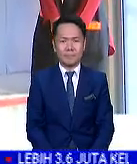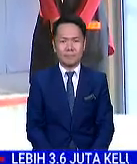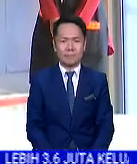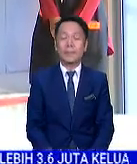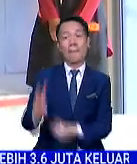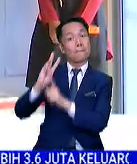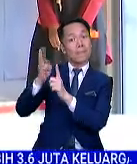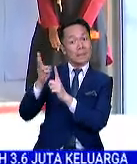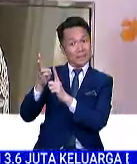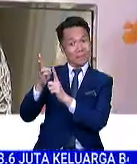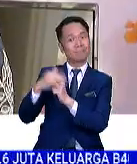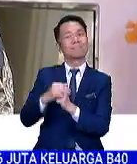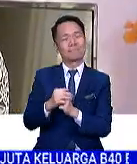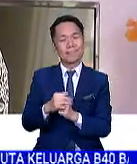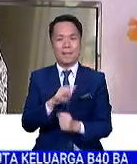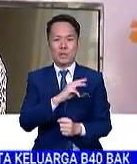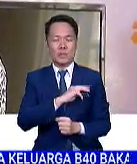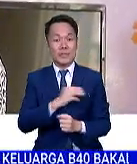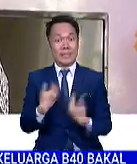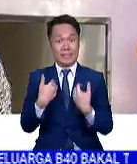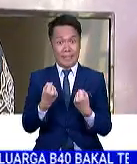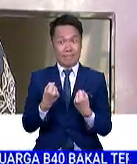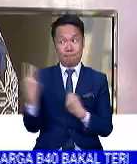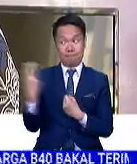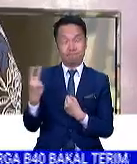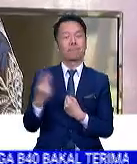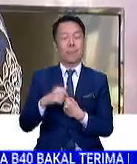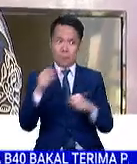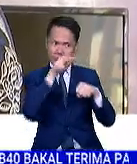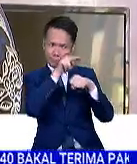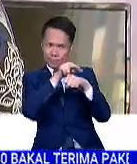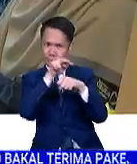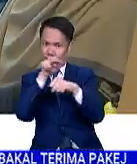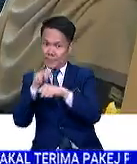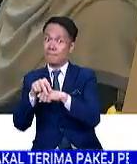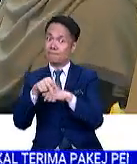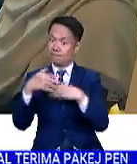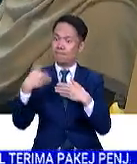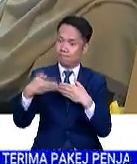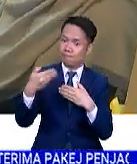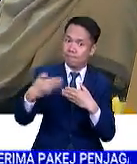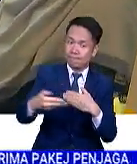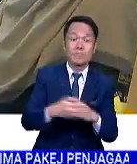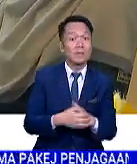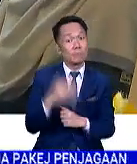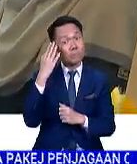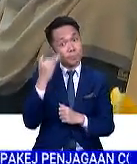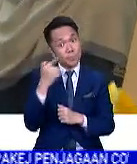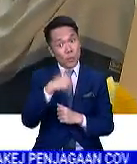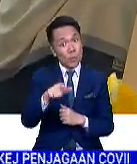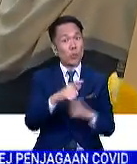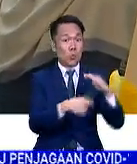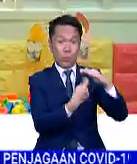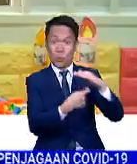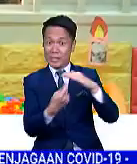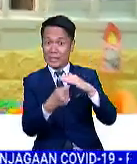Jabatan Kebajikan Masyarakat dan Kementerian Kesihatan juga akan membuat pemantauan setiap masa. Ini bagi memastikan pengusaha dan